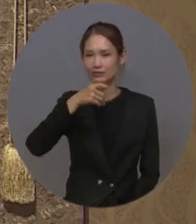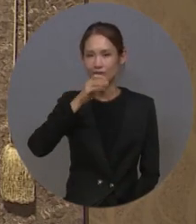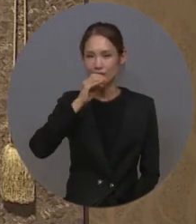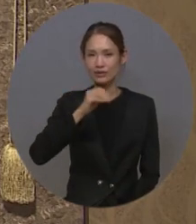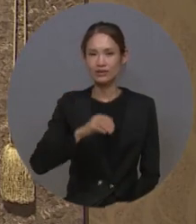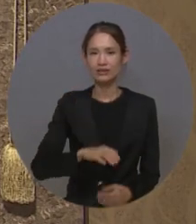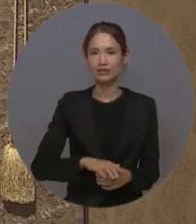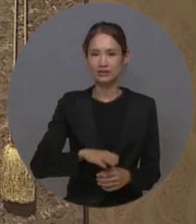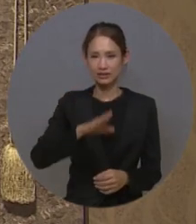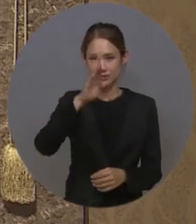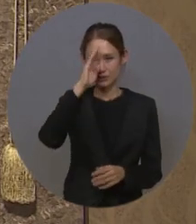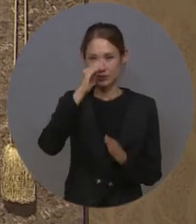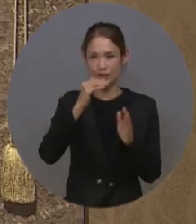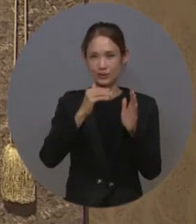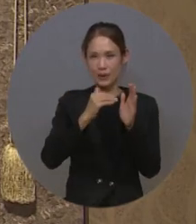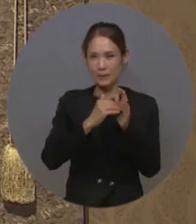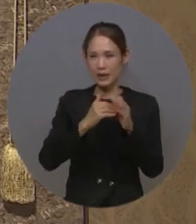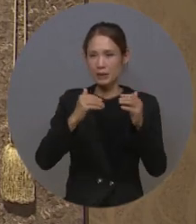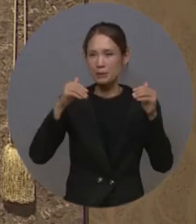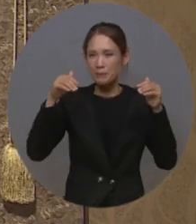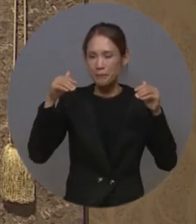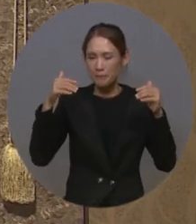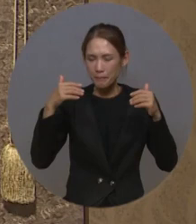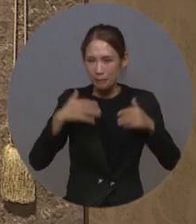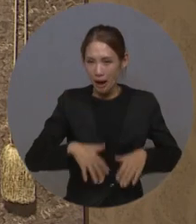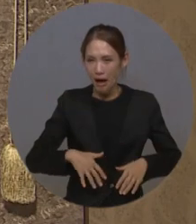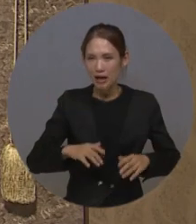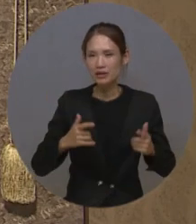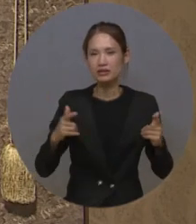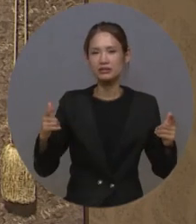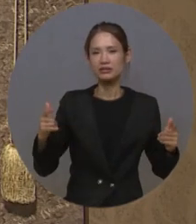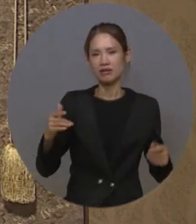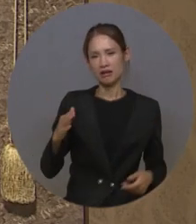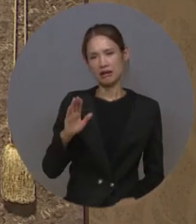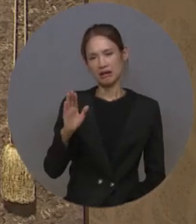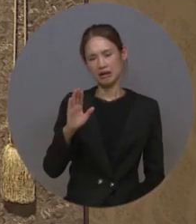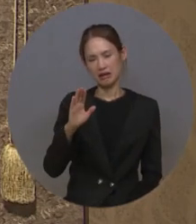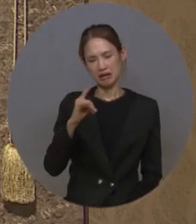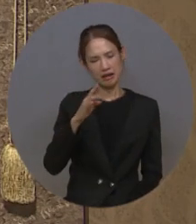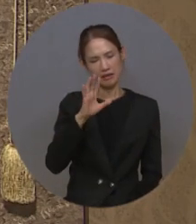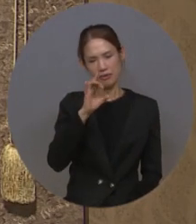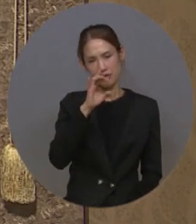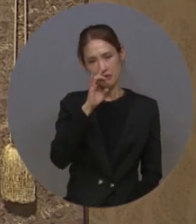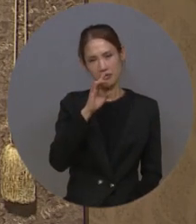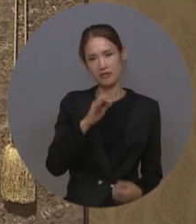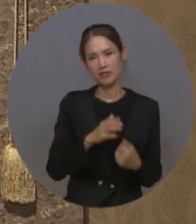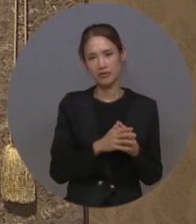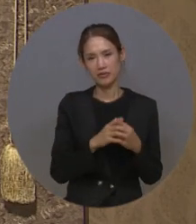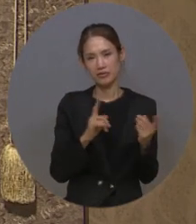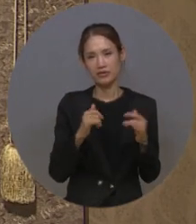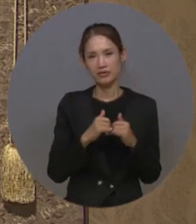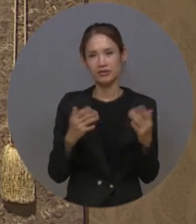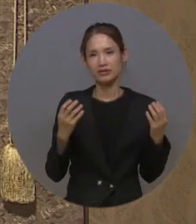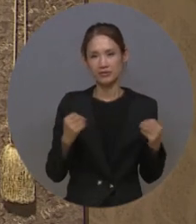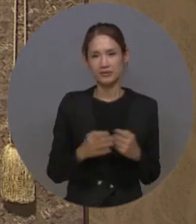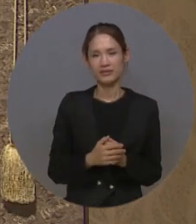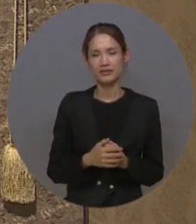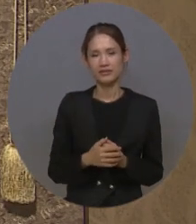뭐 면역 떨어지는 일 다 하면서 요거 끼고 잘 안 나요라고 그런데도 난 사람들 있는 거 보면 대단하긴 한 것